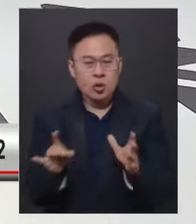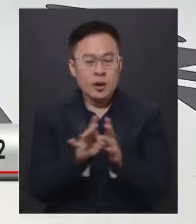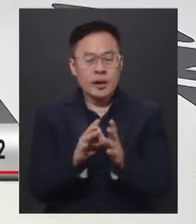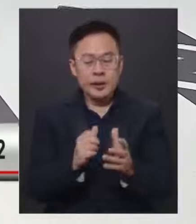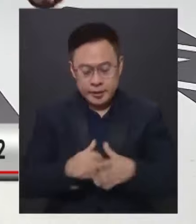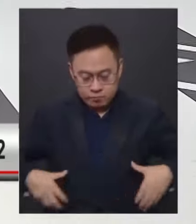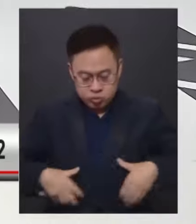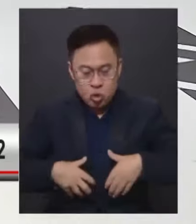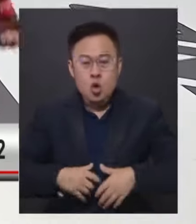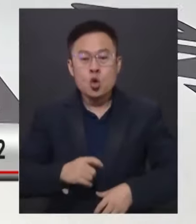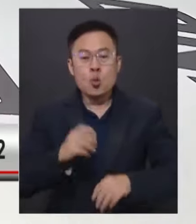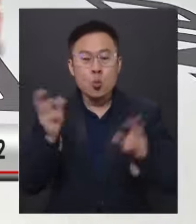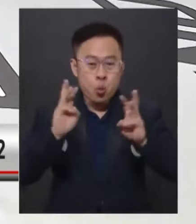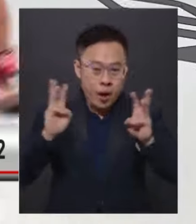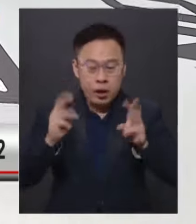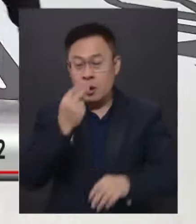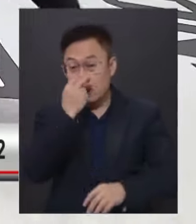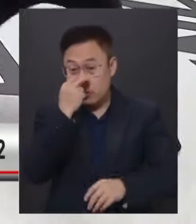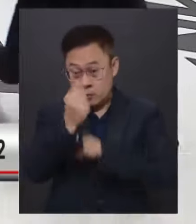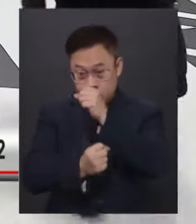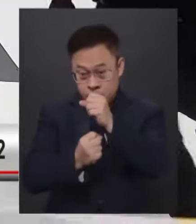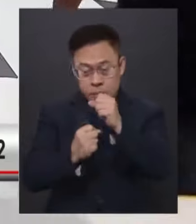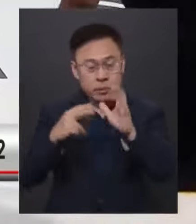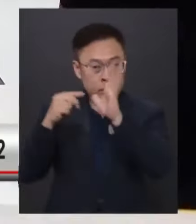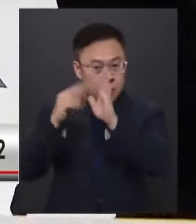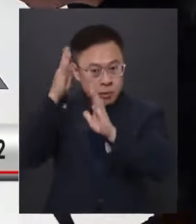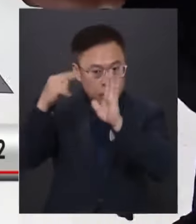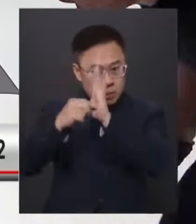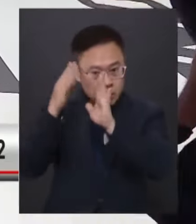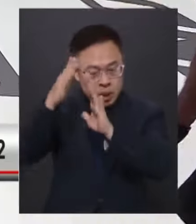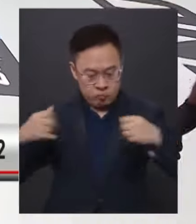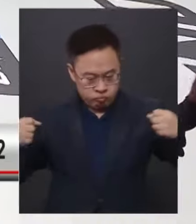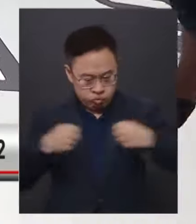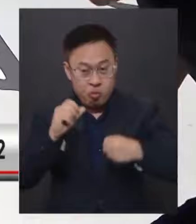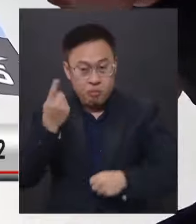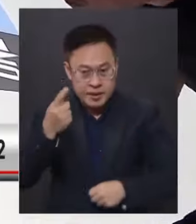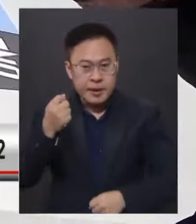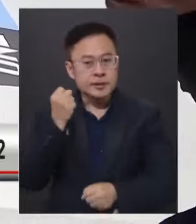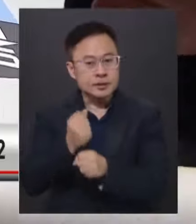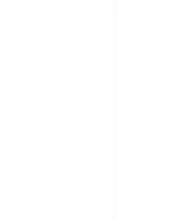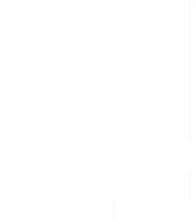วรอติดตามนะว่าในไฟหน้าของเธอเนี่ยเธอจะสามารถกลับมาครองแชมป์ได้เลยหรือเปล่า